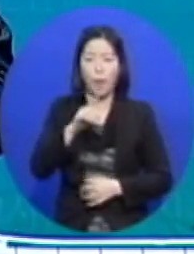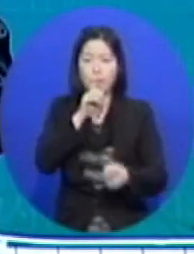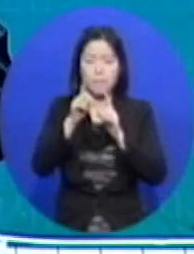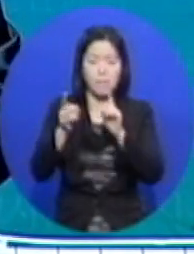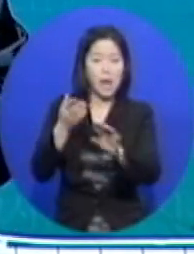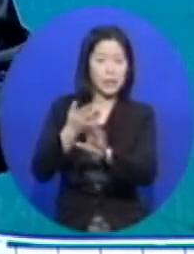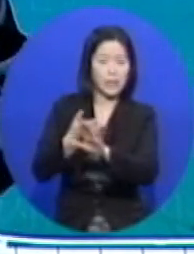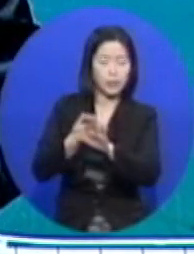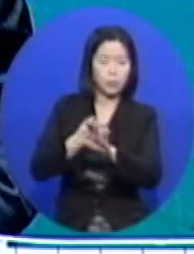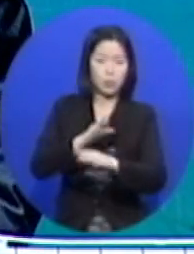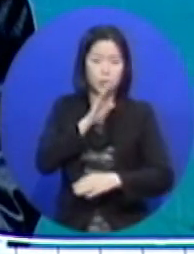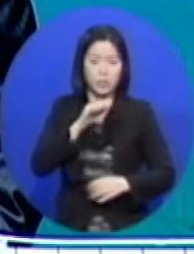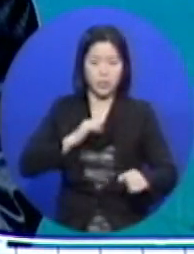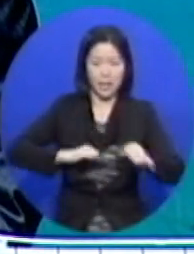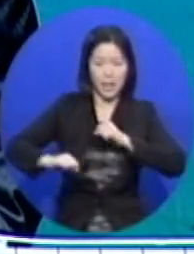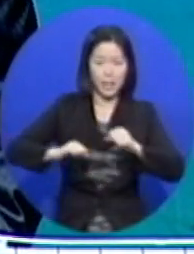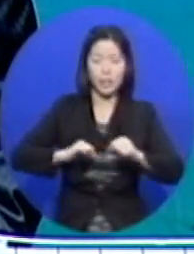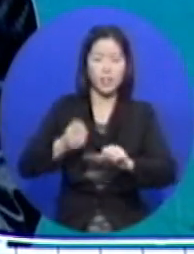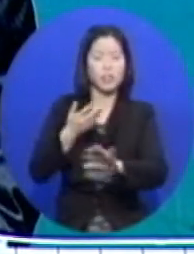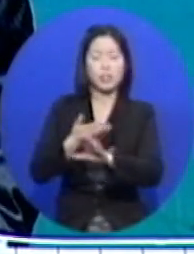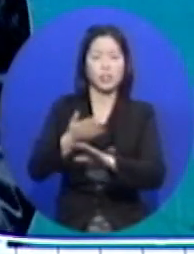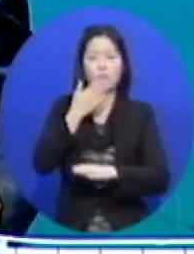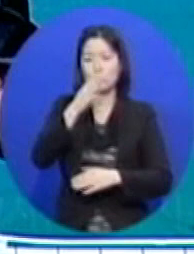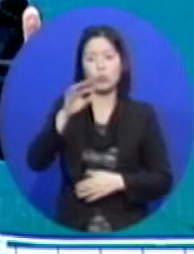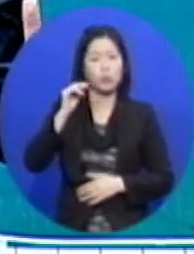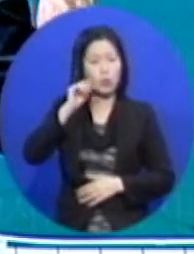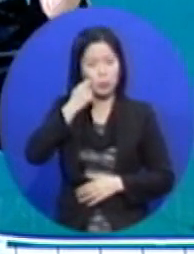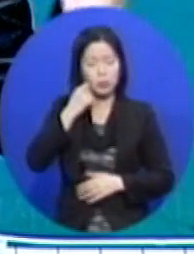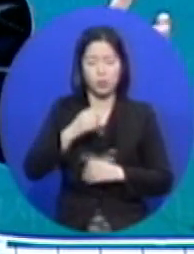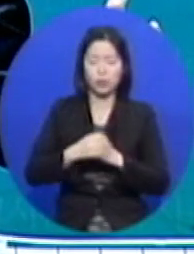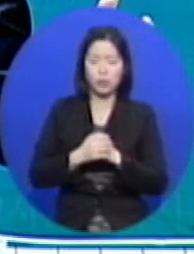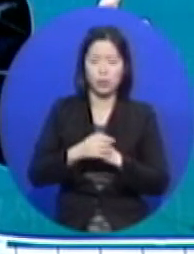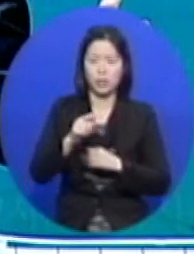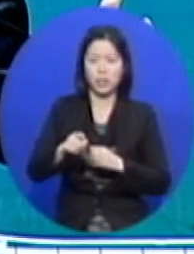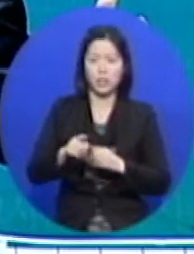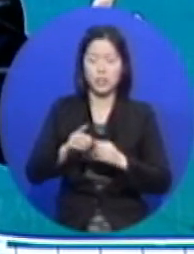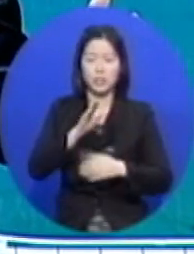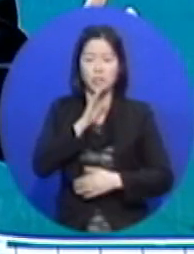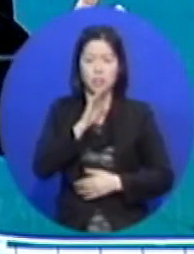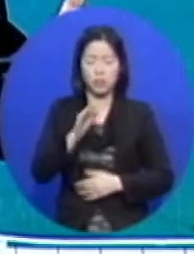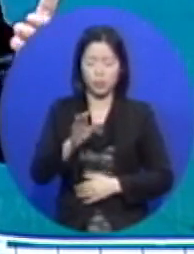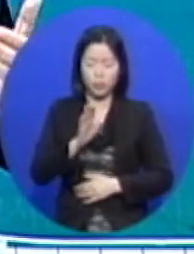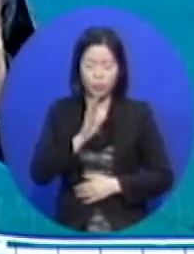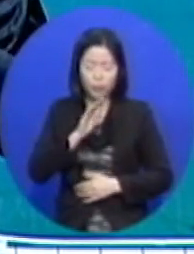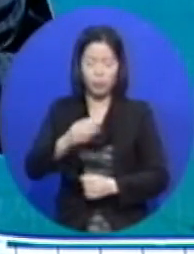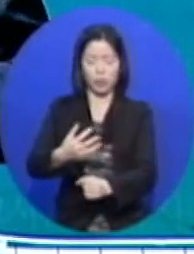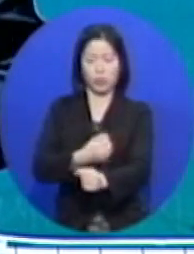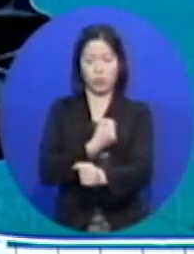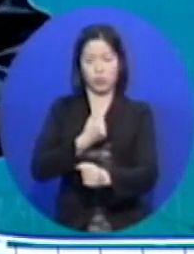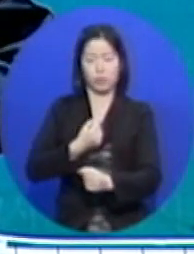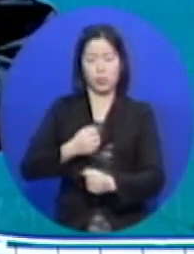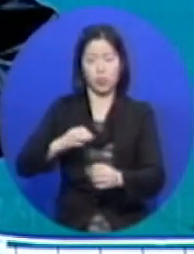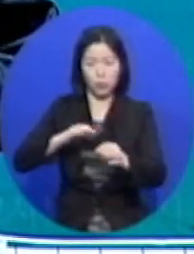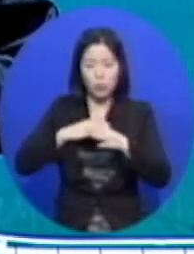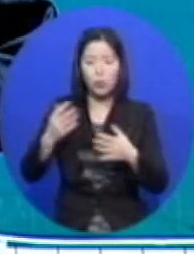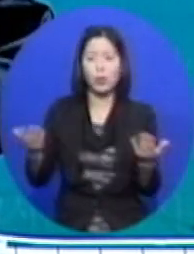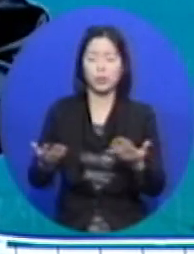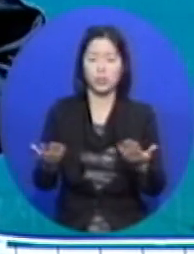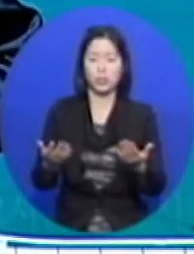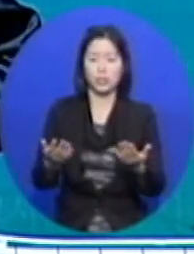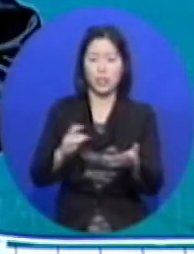실제로 행위가 다를 수가 없어요 왜 이 사실 너무 놀라 오니까 예수님이 여러분 안에 오신거